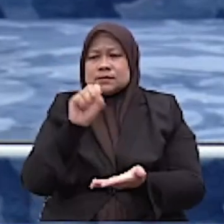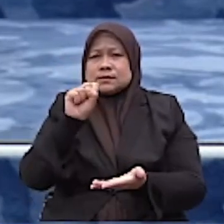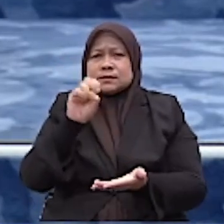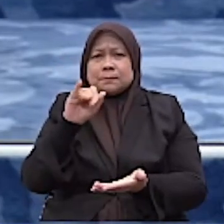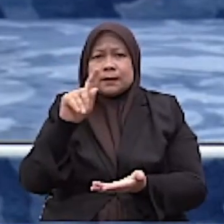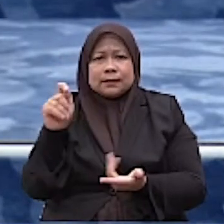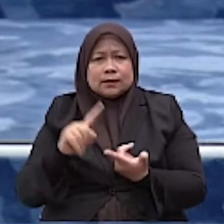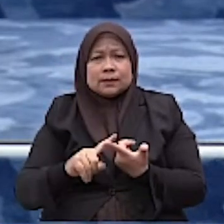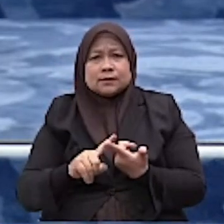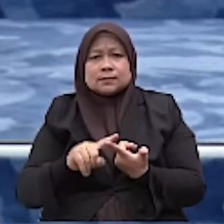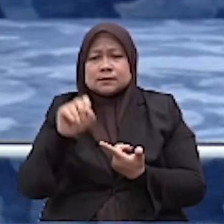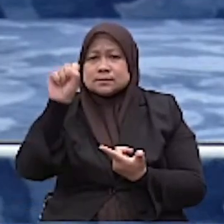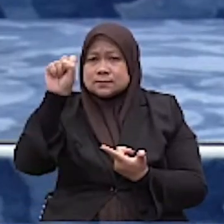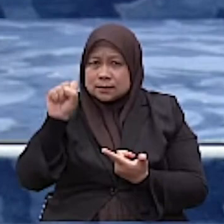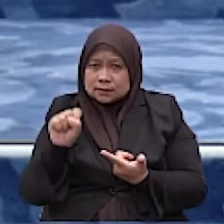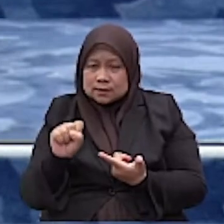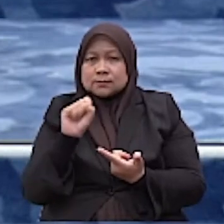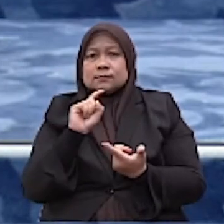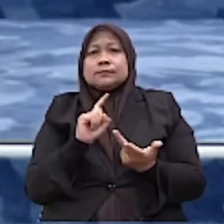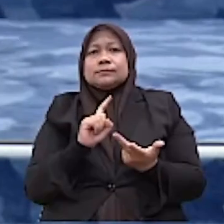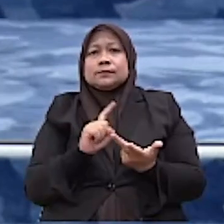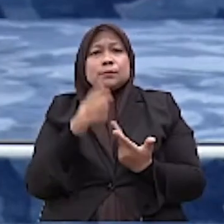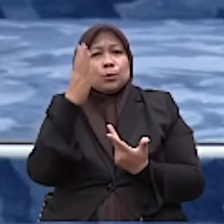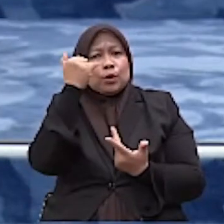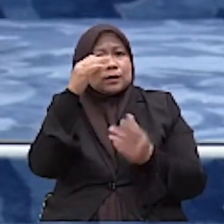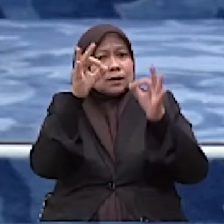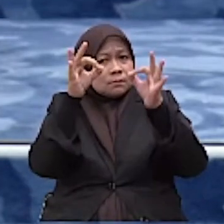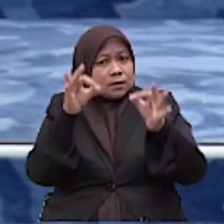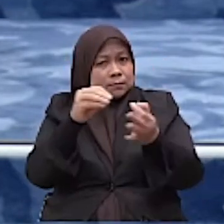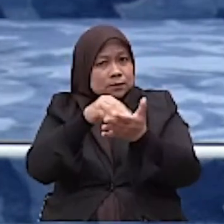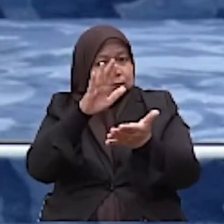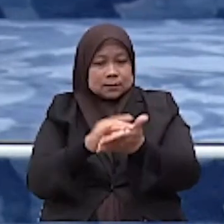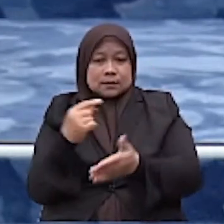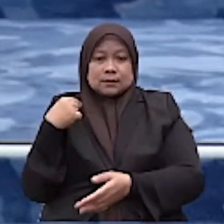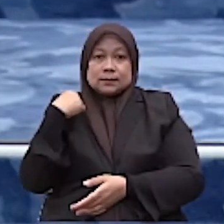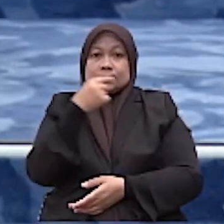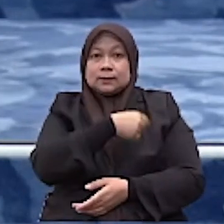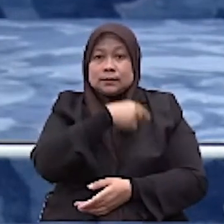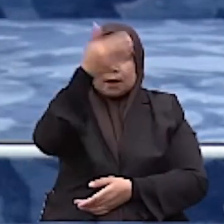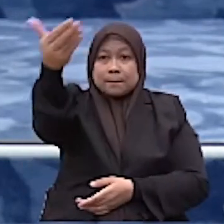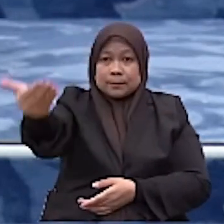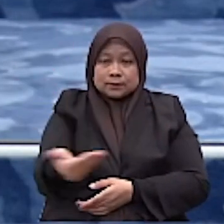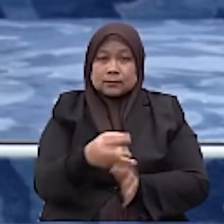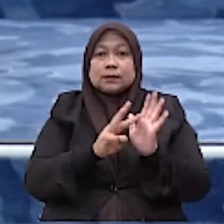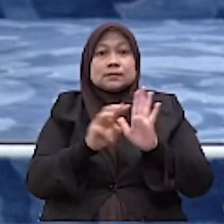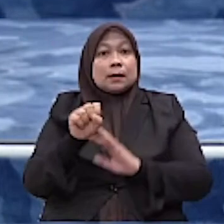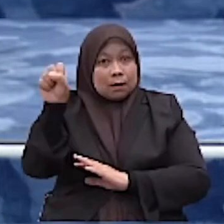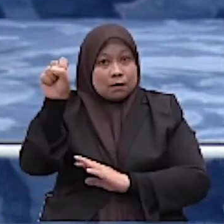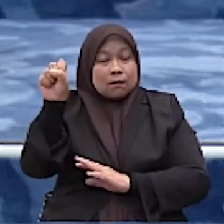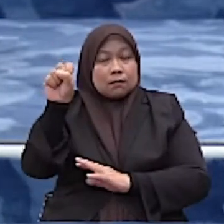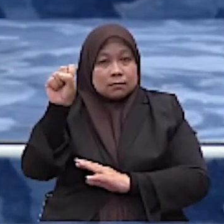Sulawesi Selatan karena dalam mengutamakan kita akan undang wakil Sabah